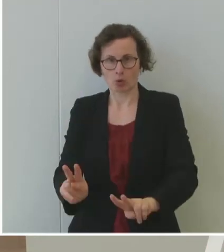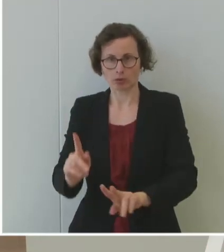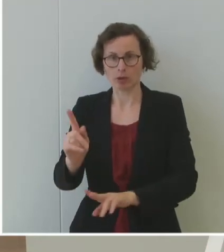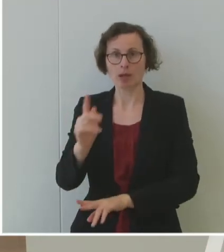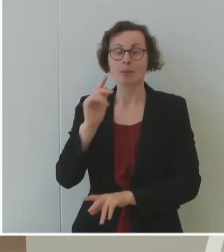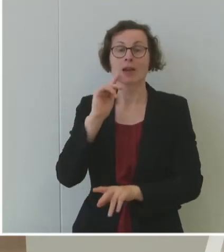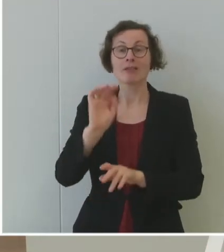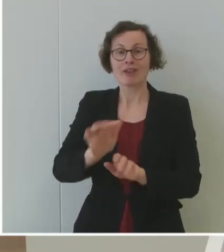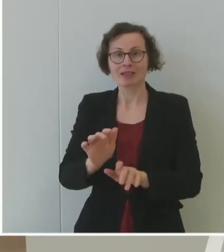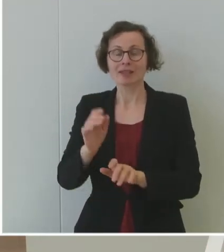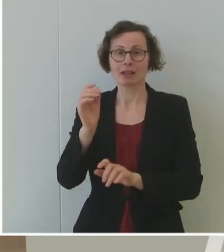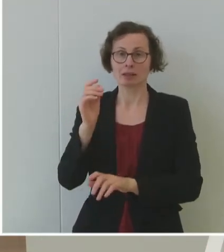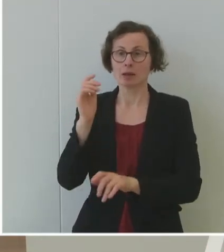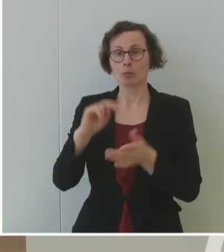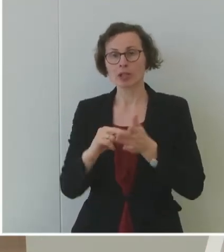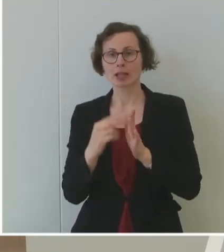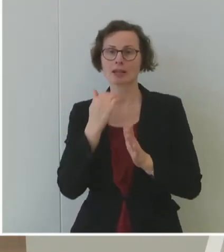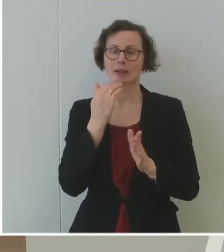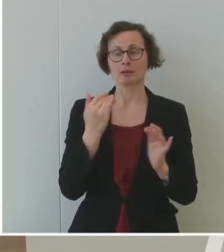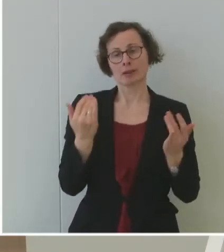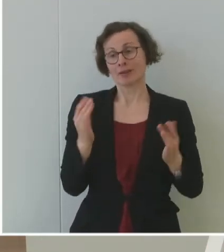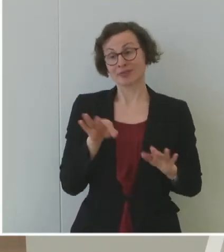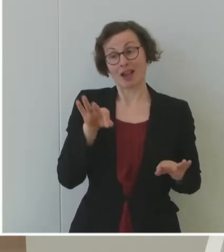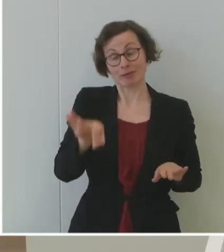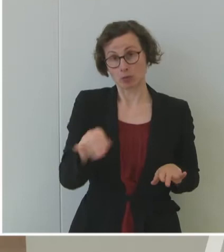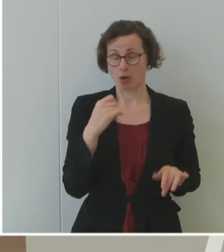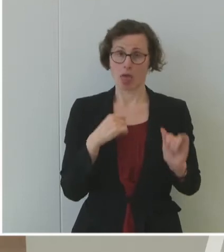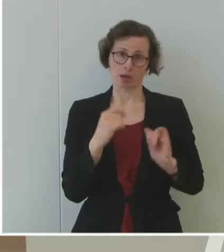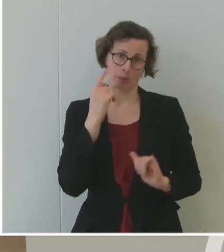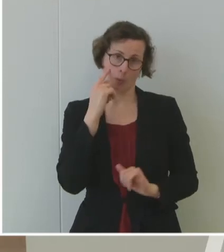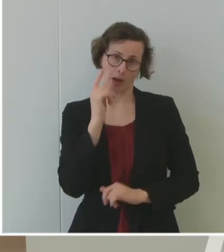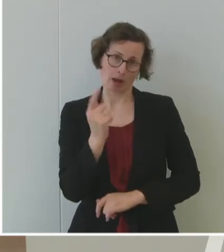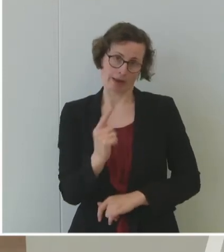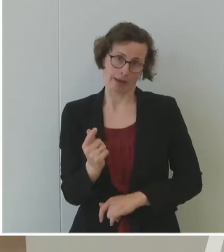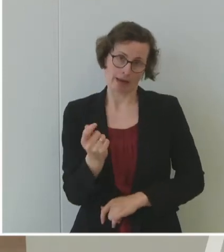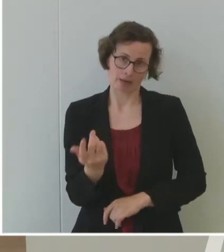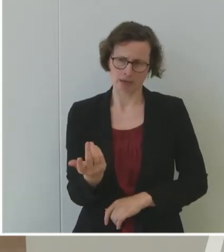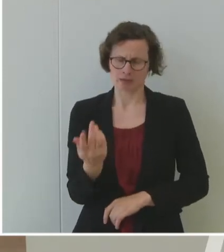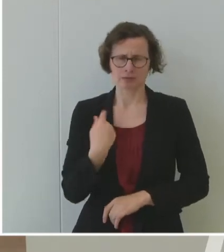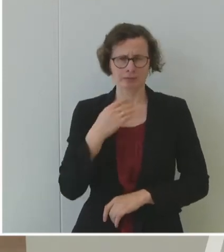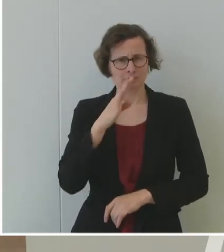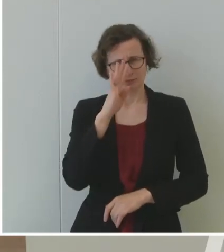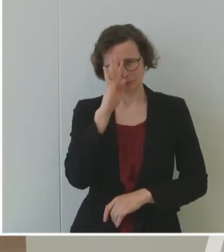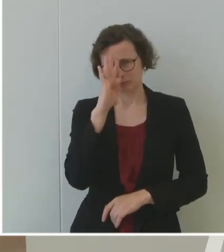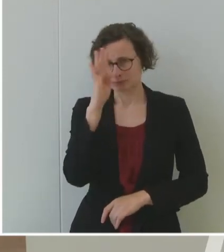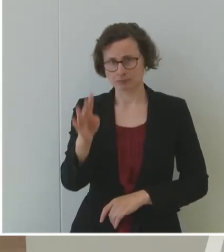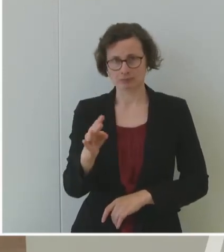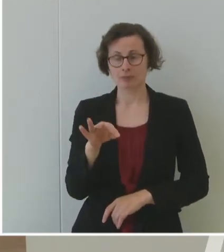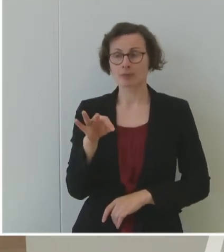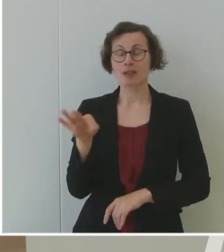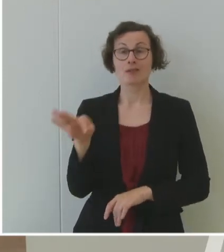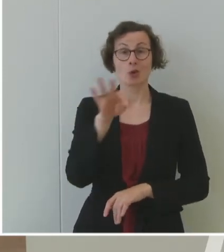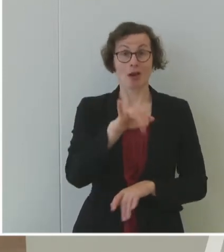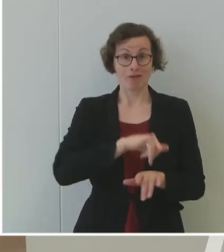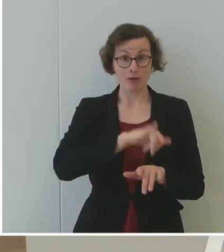schlauen Politiker dann, dass dafür gerade leider kein Geld mehr da ist. Was für ein Irrsinn. Für den Flughafen